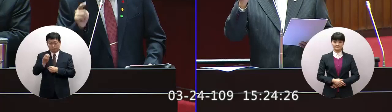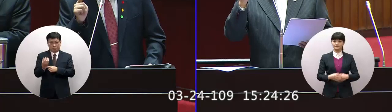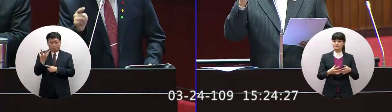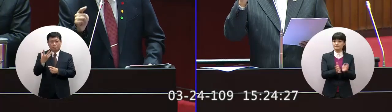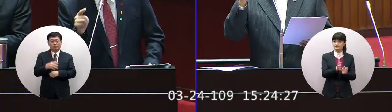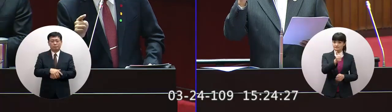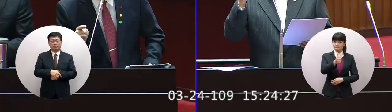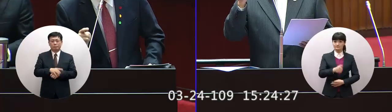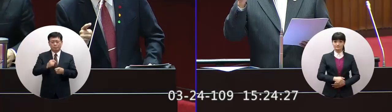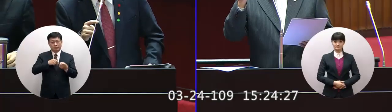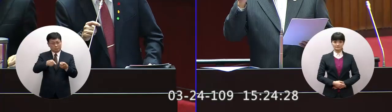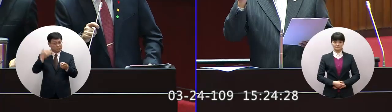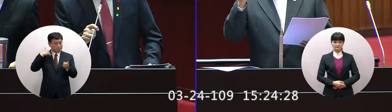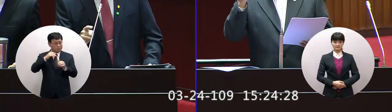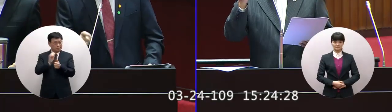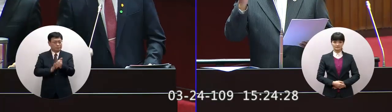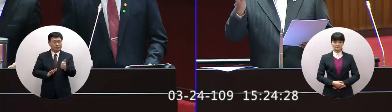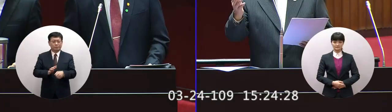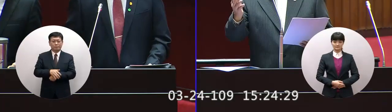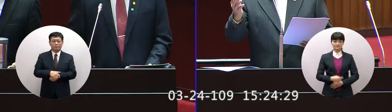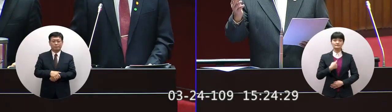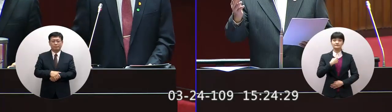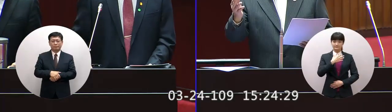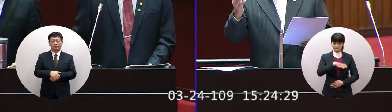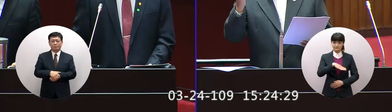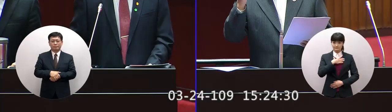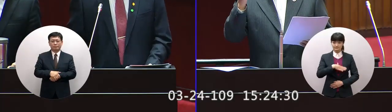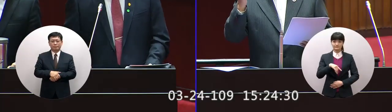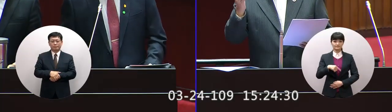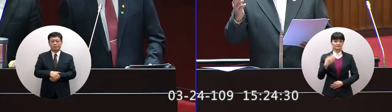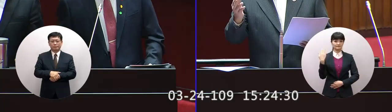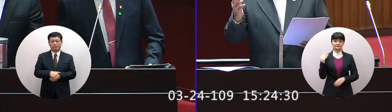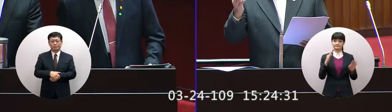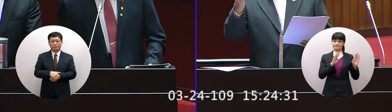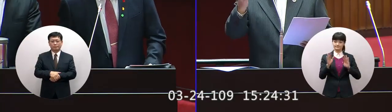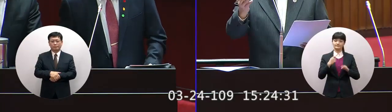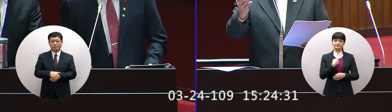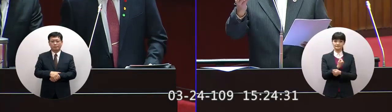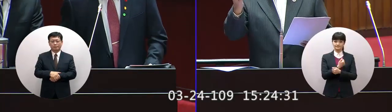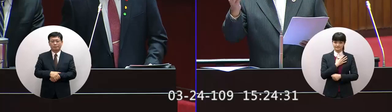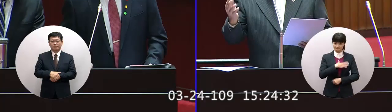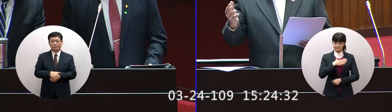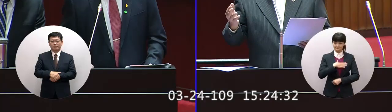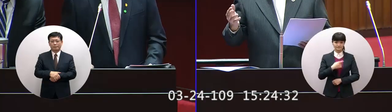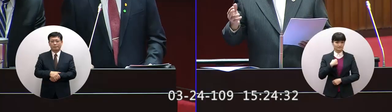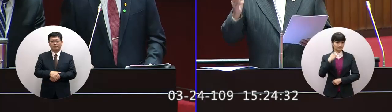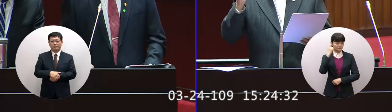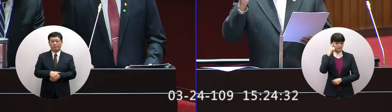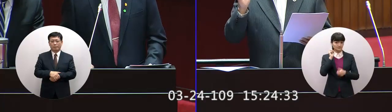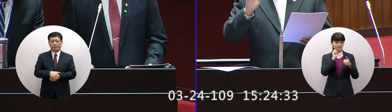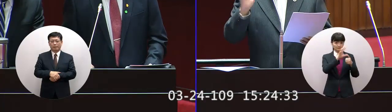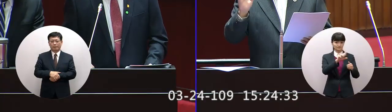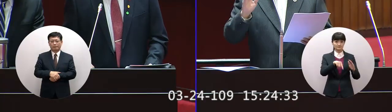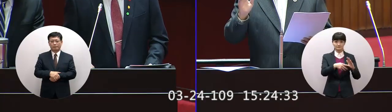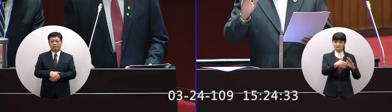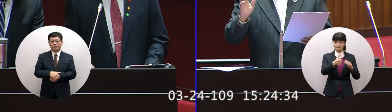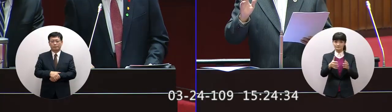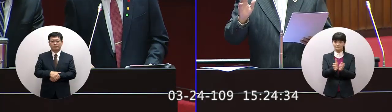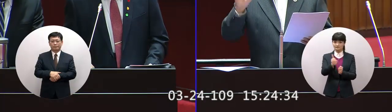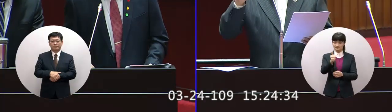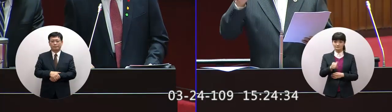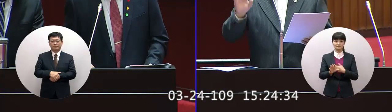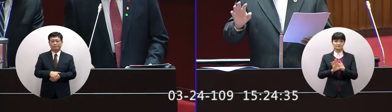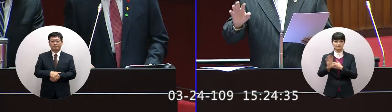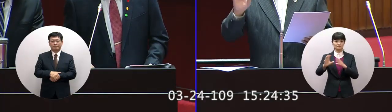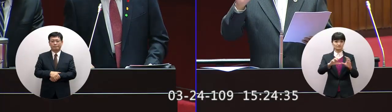我的意思 是有这样的一个背景。 我知道有这个背景，但是我要告诉院长跟部长，没有一个国